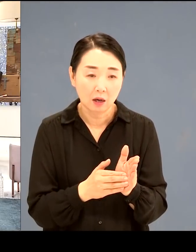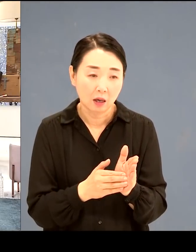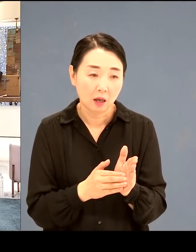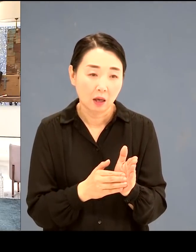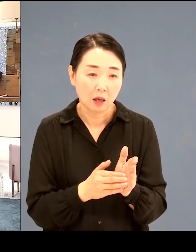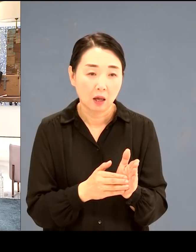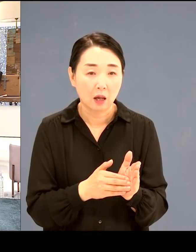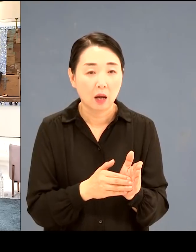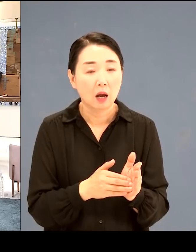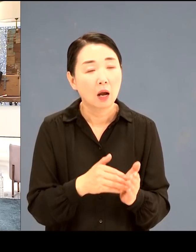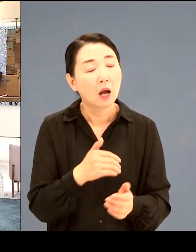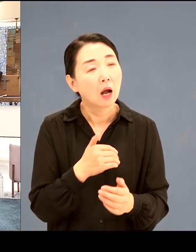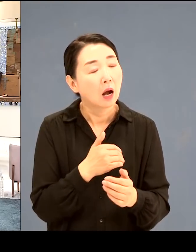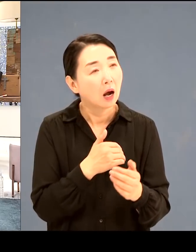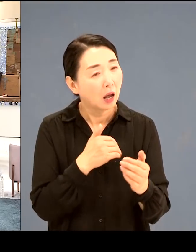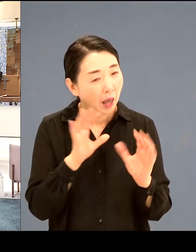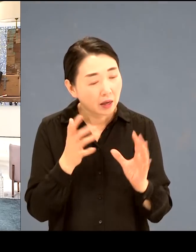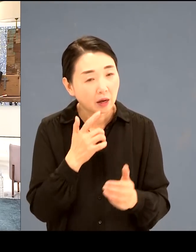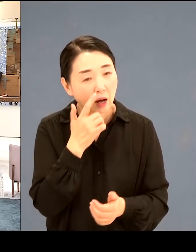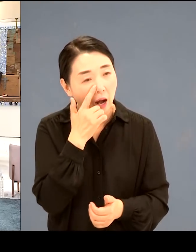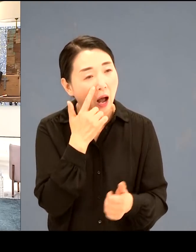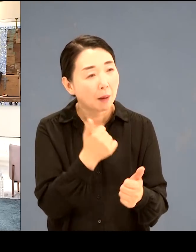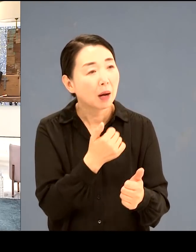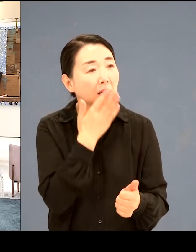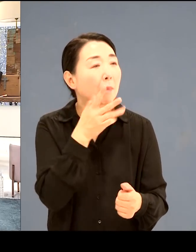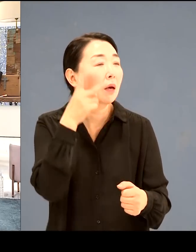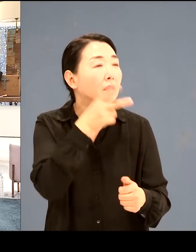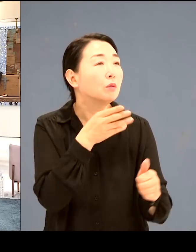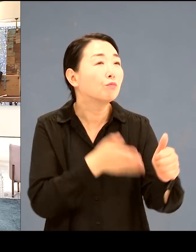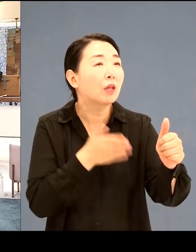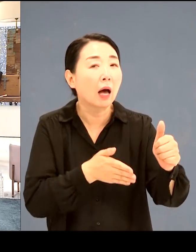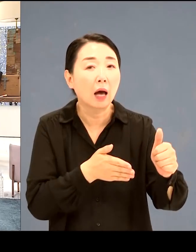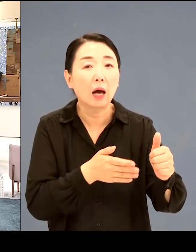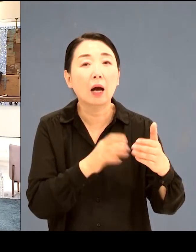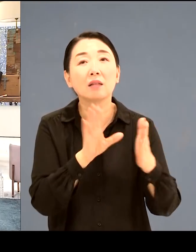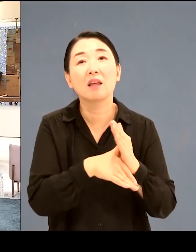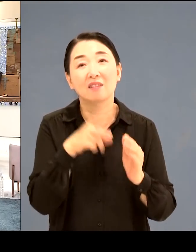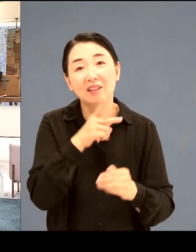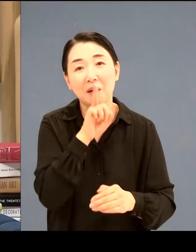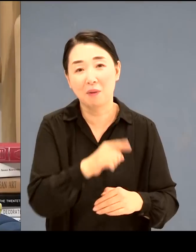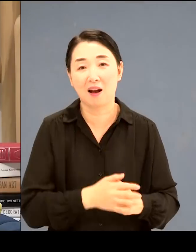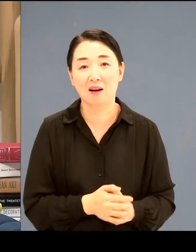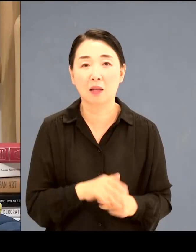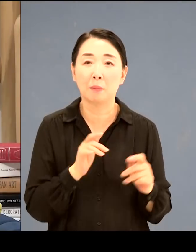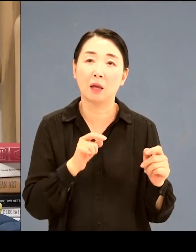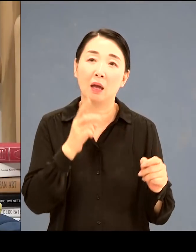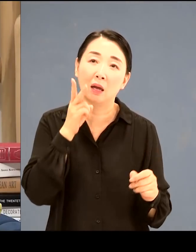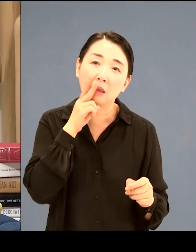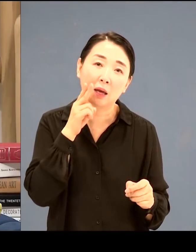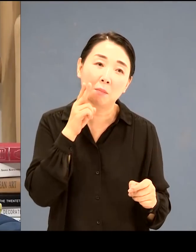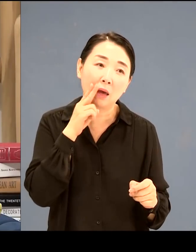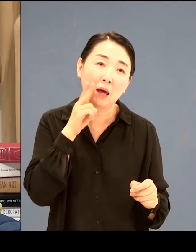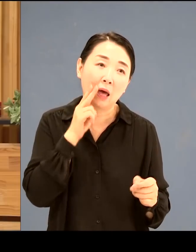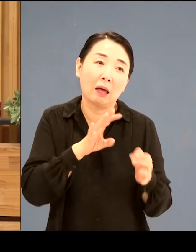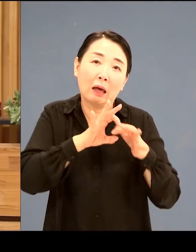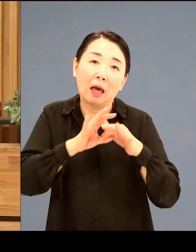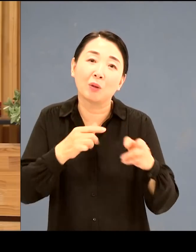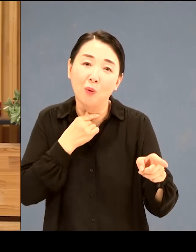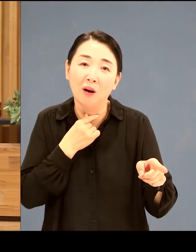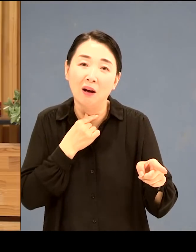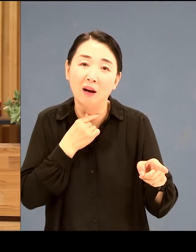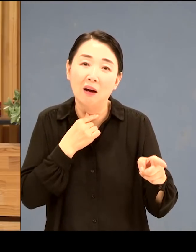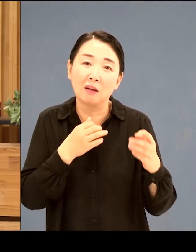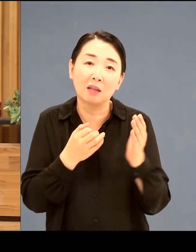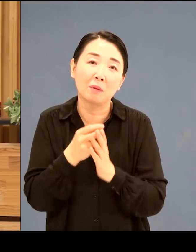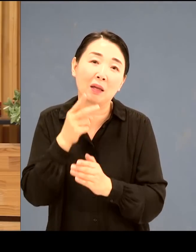그러면 담배를 끊겠다. 어머. 계속 그런 식으로 미루다가. 네네. 그러면서 이제 담배를 끊을 마음이 없던 사람이었어요.